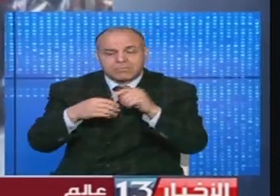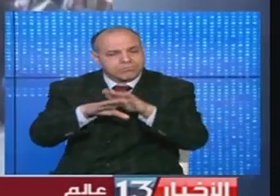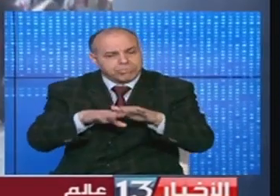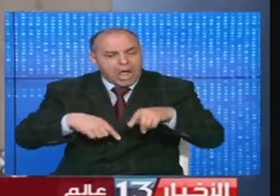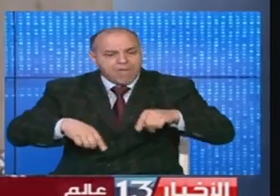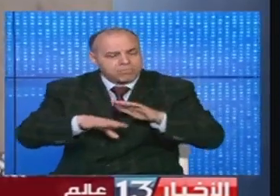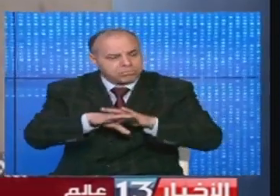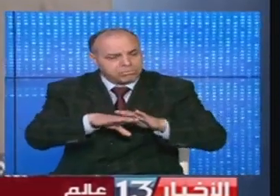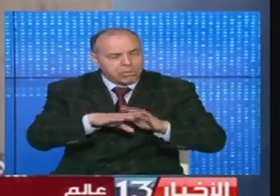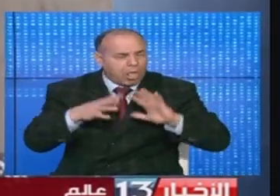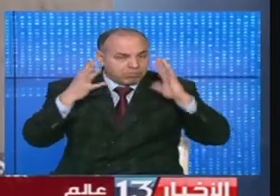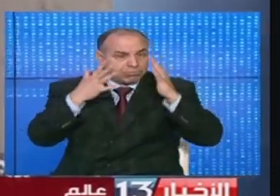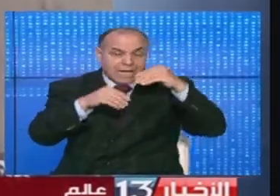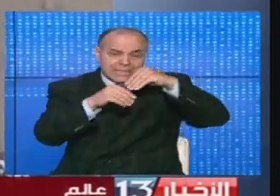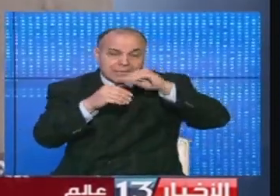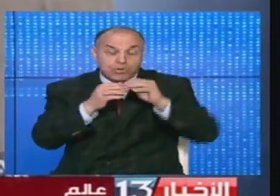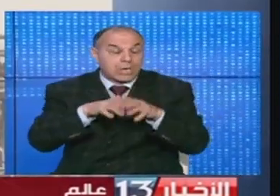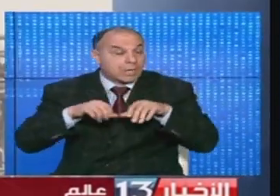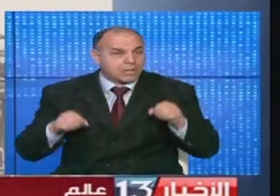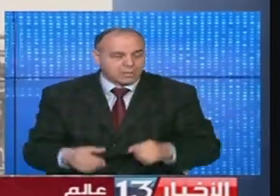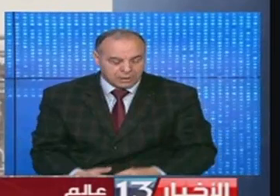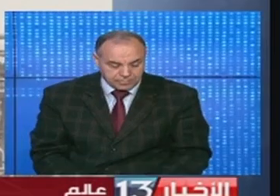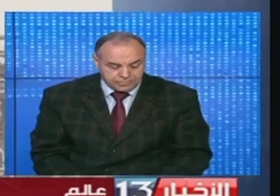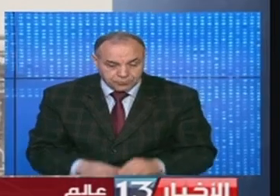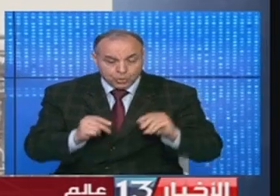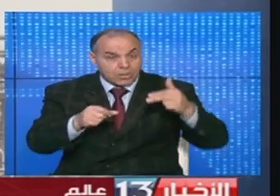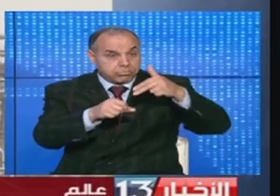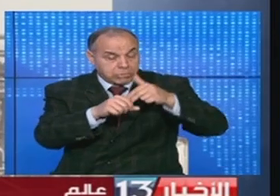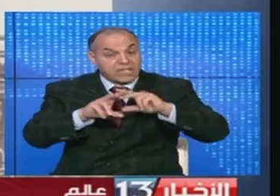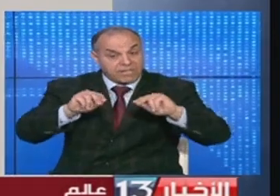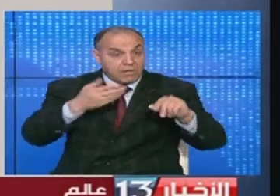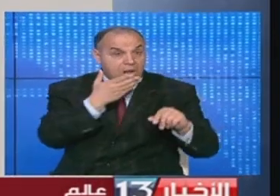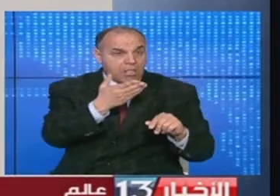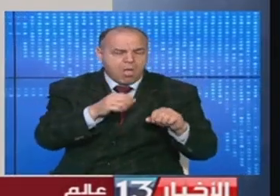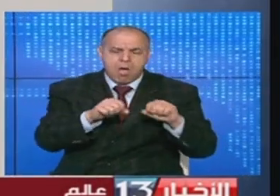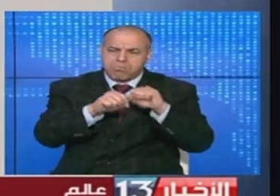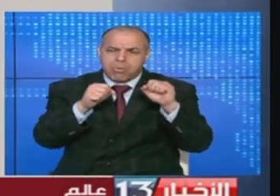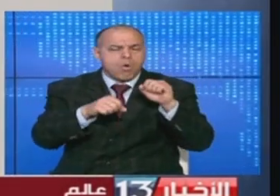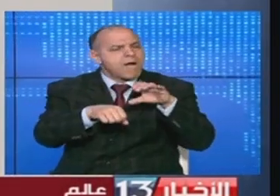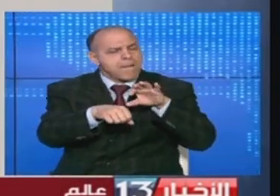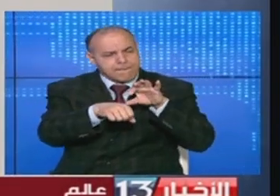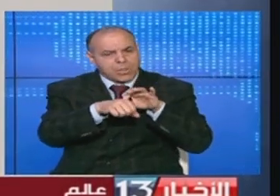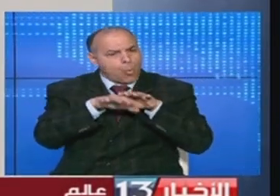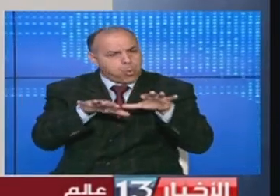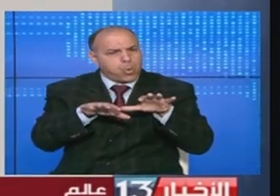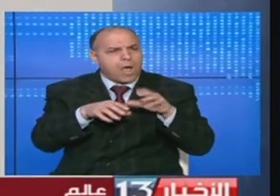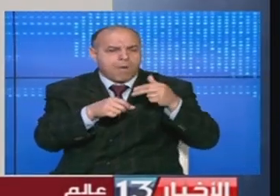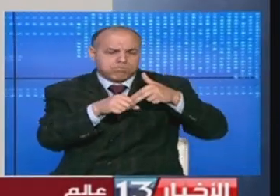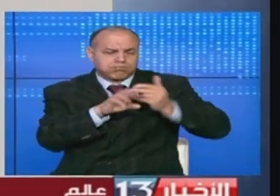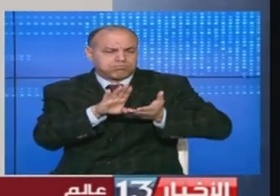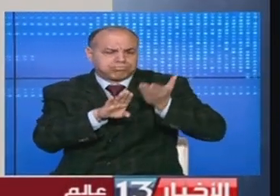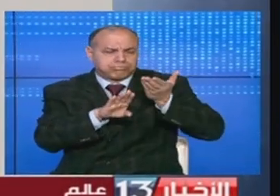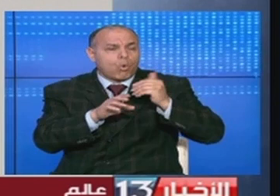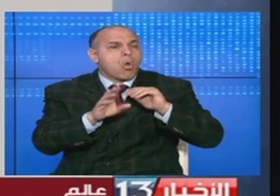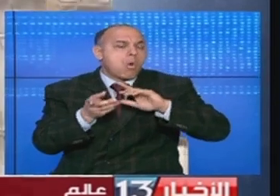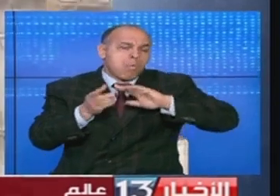المخاوف بشان الاقتصاديه الكبرى سوق النفط لم تكن بمناى عن هزت القرون حيث تتجه اسعار البترول الى تفجير